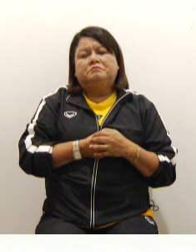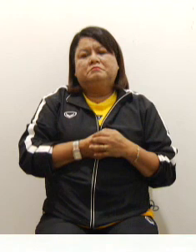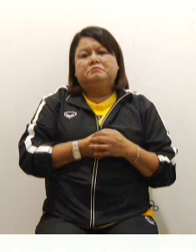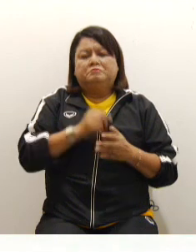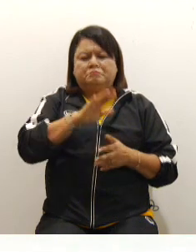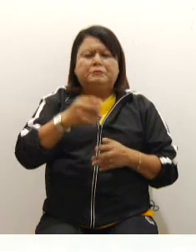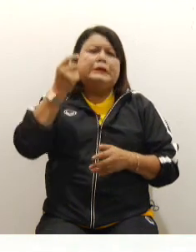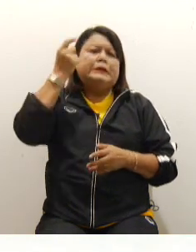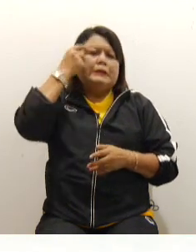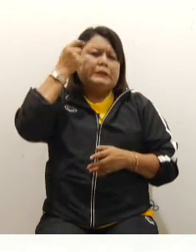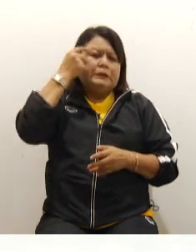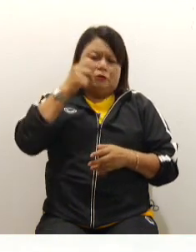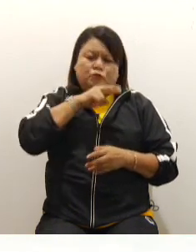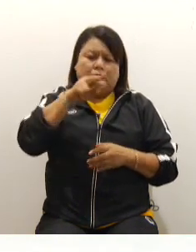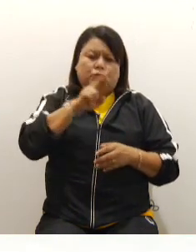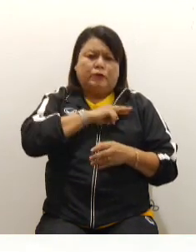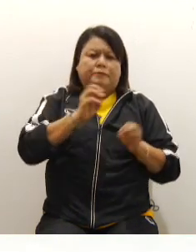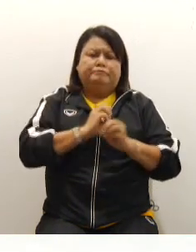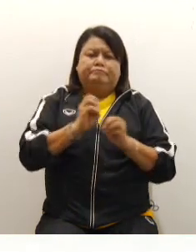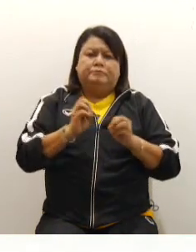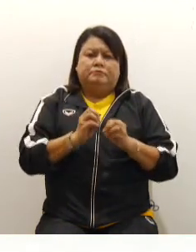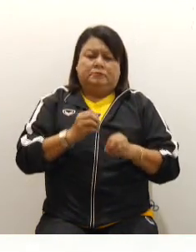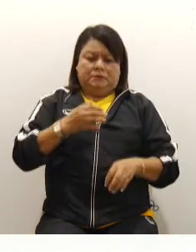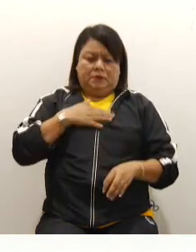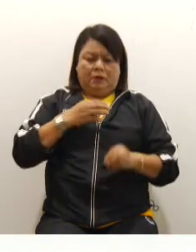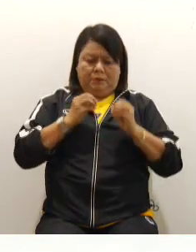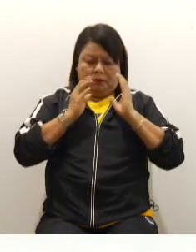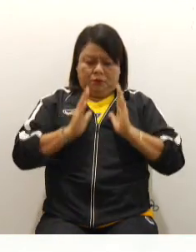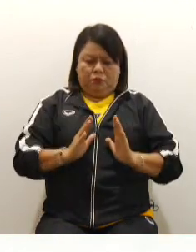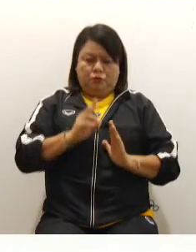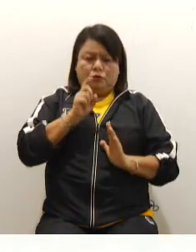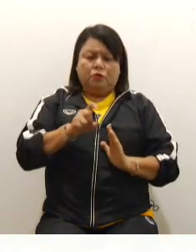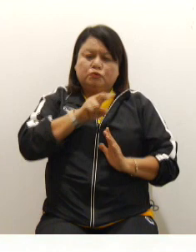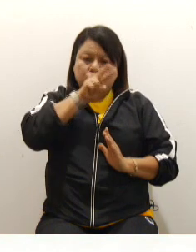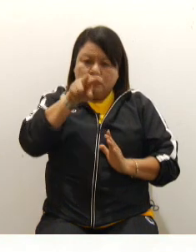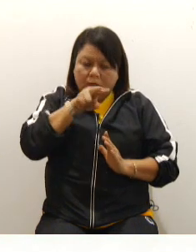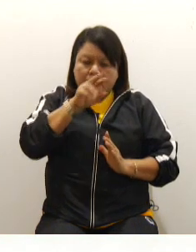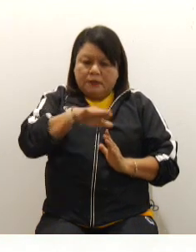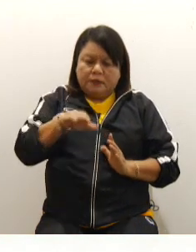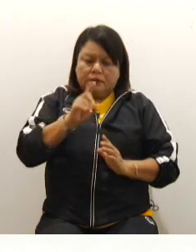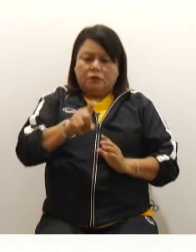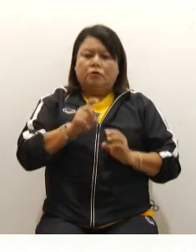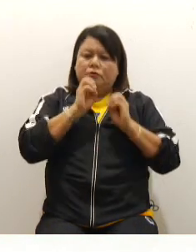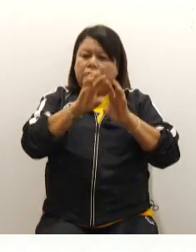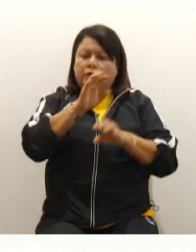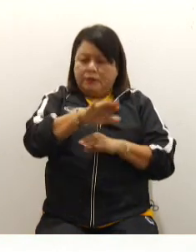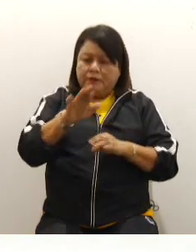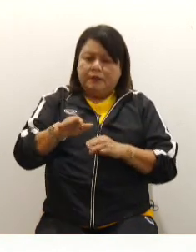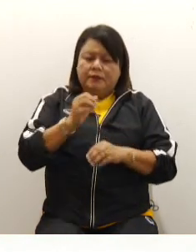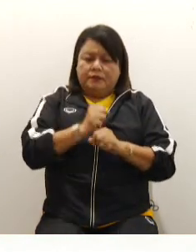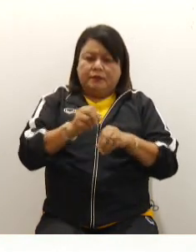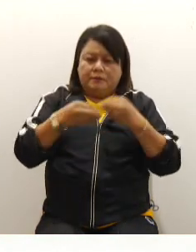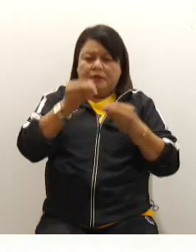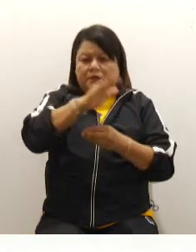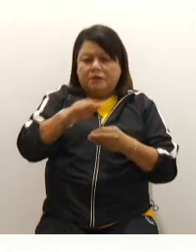ความคิดที่จะมาดูแลตัวเองเพราะฉะนั้นเราต้องเป็นคนที่จะต้องดูแลเขาต้องสอนให้เขารู้จักที่จะทำให้เขาเนี่ยดู